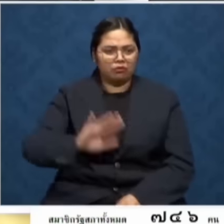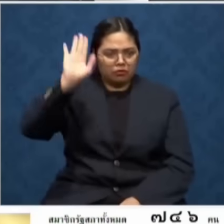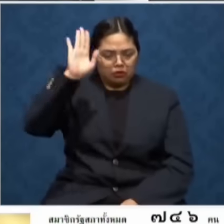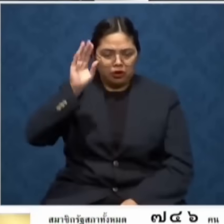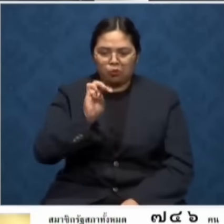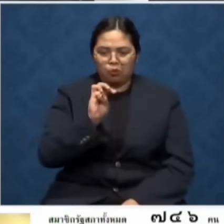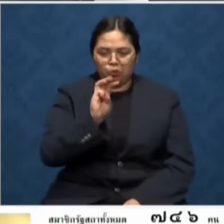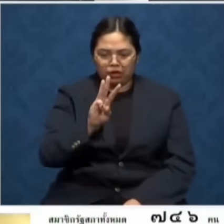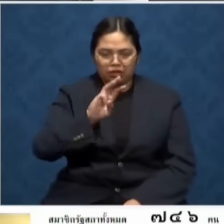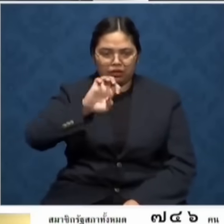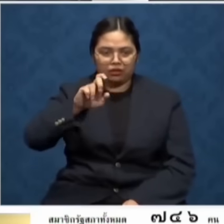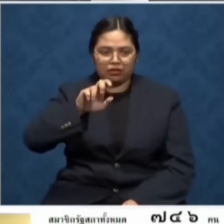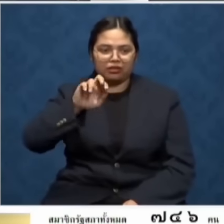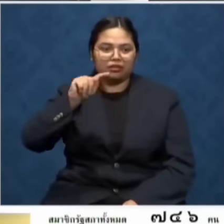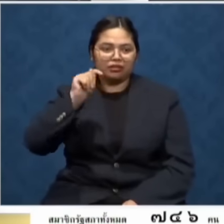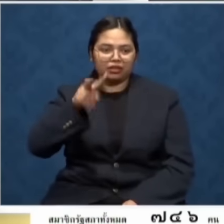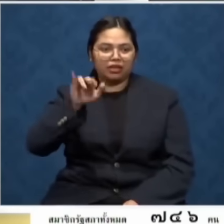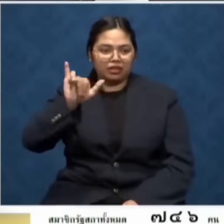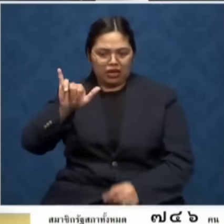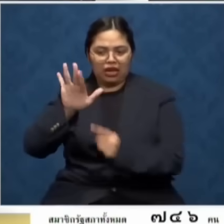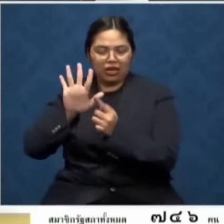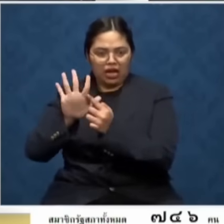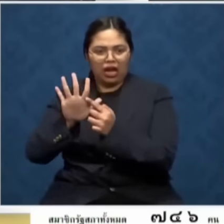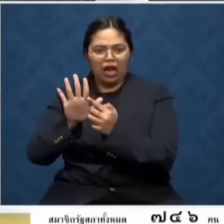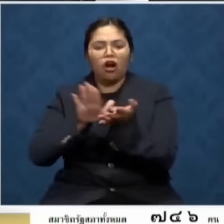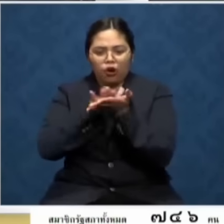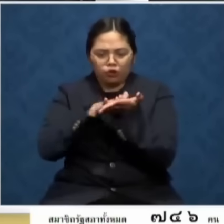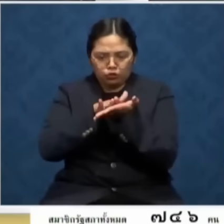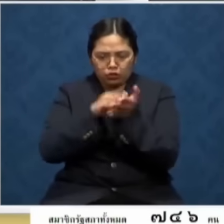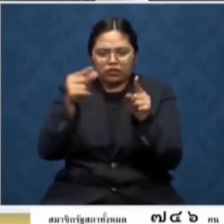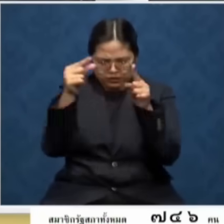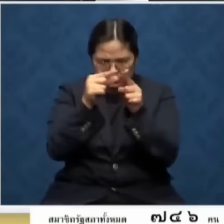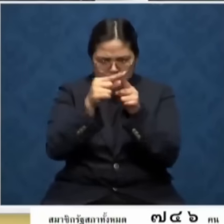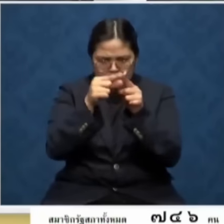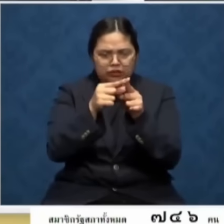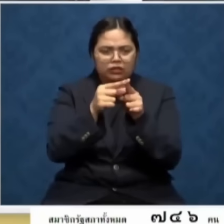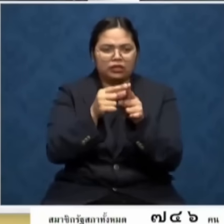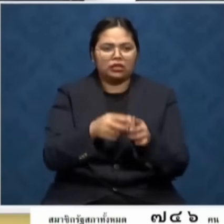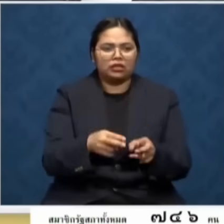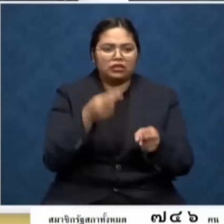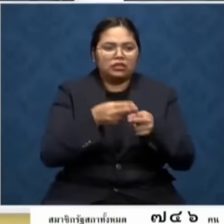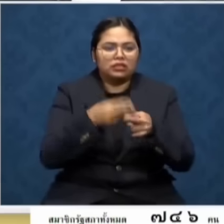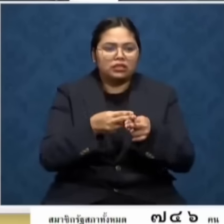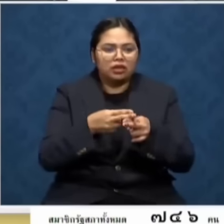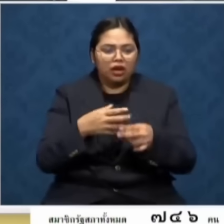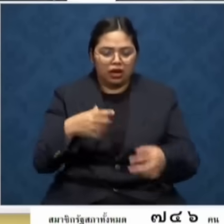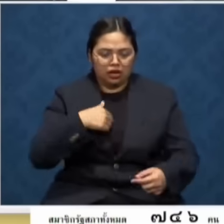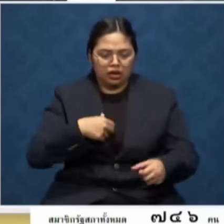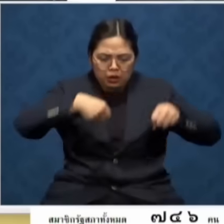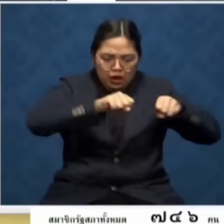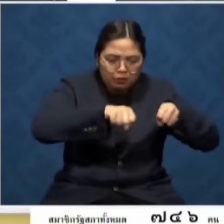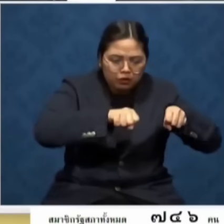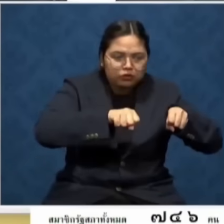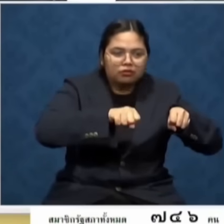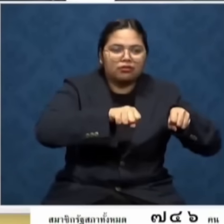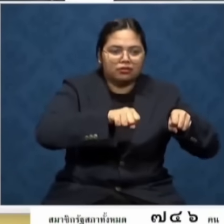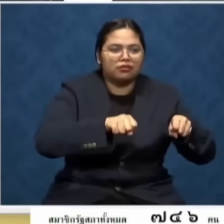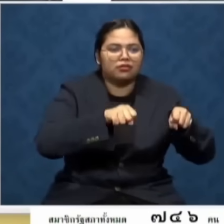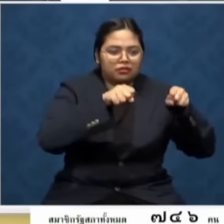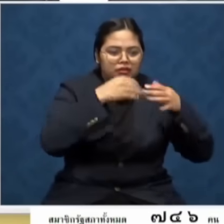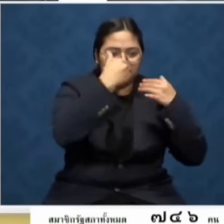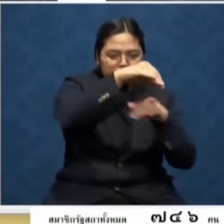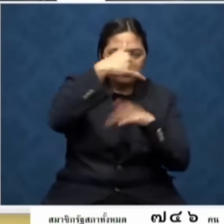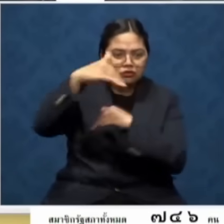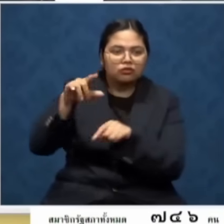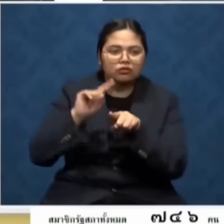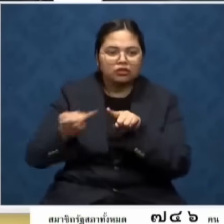าขอเมื่อสักครู่ขออนุญาตที่เอ่ยนามทำไมฮะการเป็นไรเดอร์มันผิดตรงไหนฮะการที่สมาชิกสภาผู้แทนราษฎ